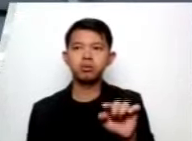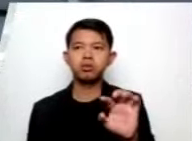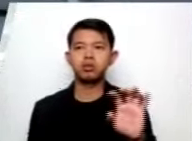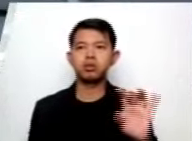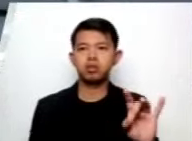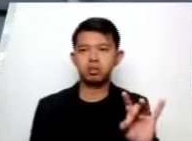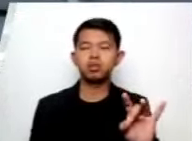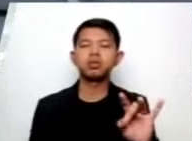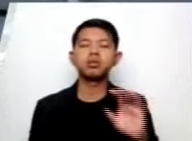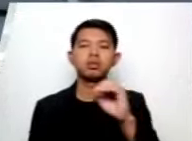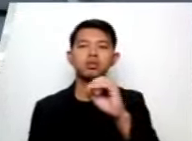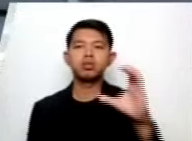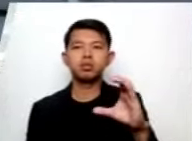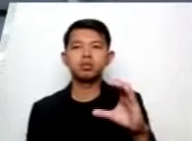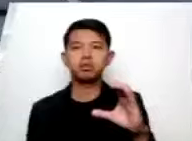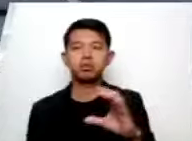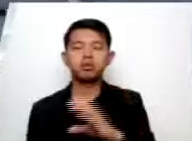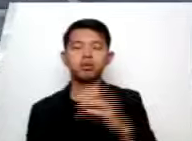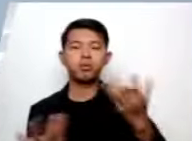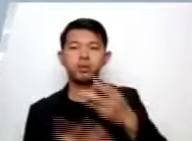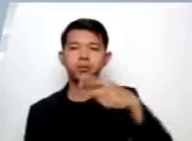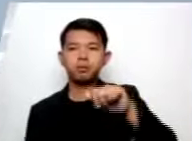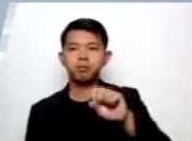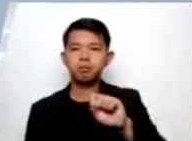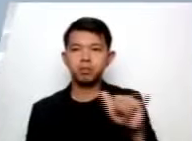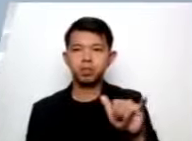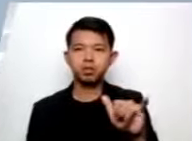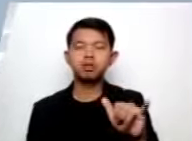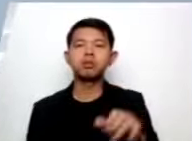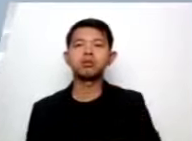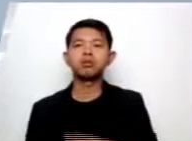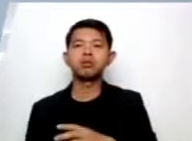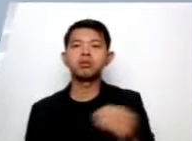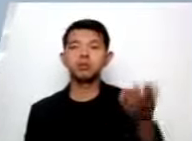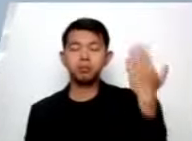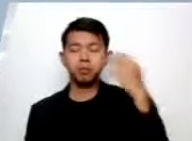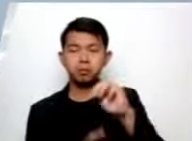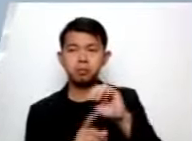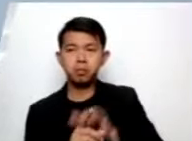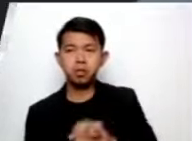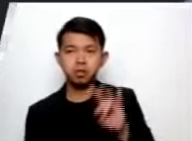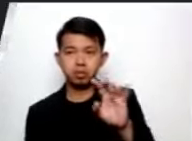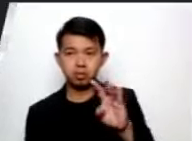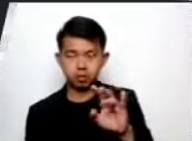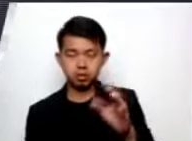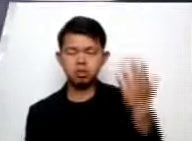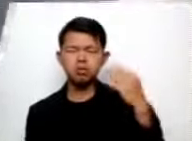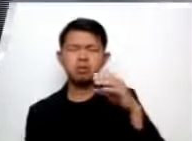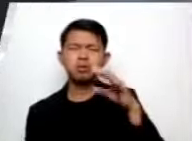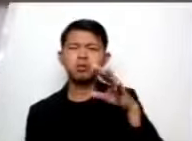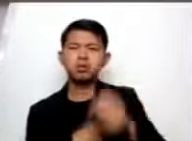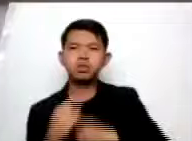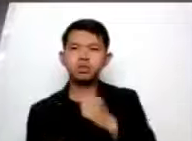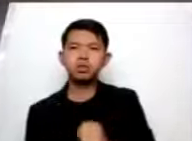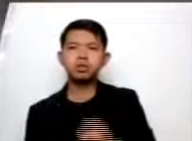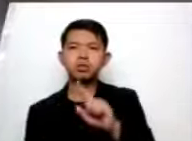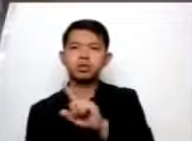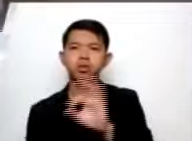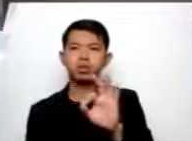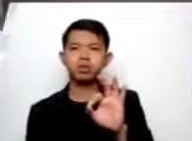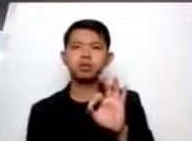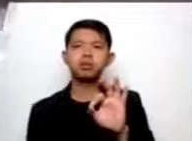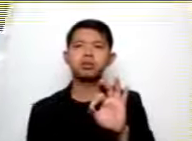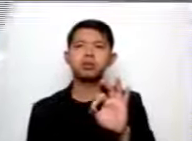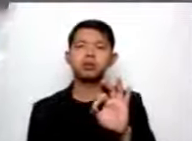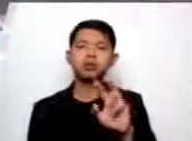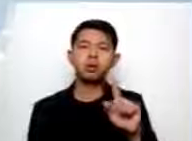Mas mataas sa 38.6 degrees Celsius na naitala noong May 17, 1915 sa Port Area. Pero hindi pa dyan